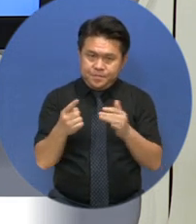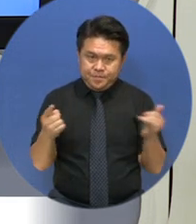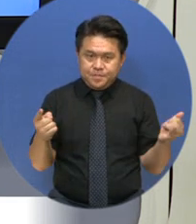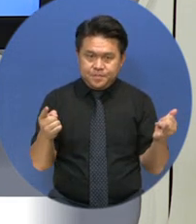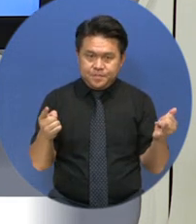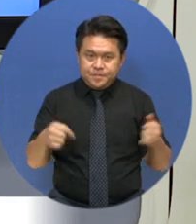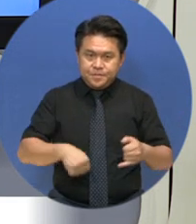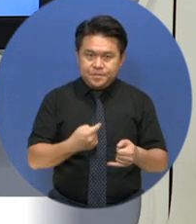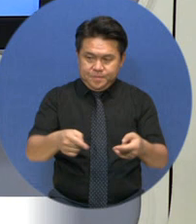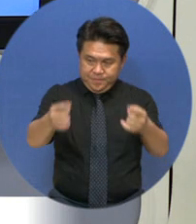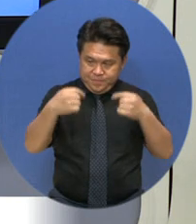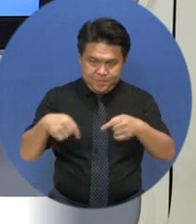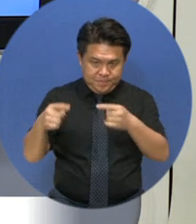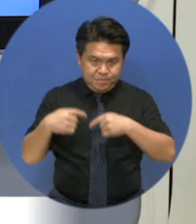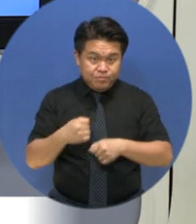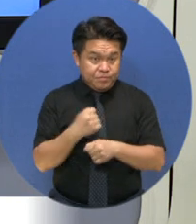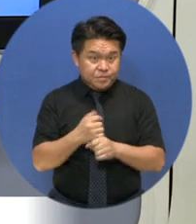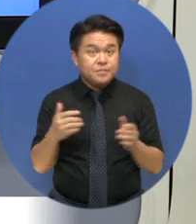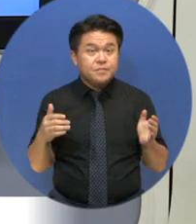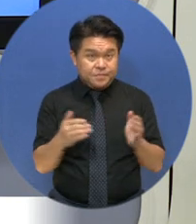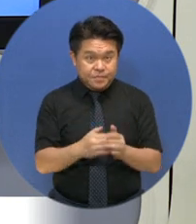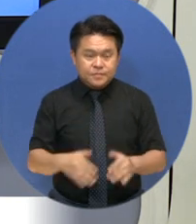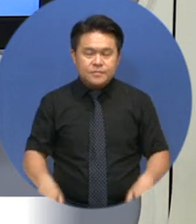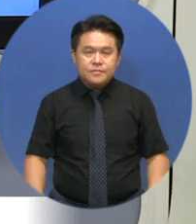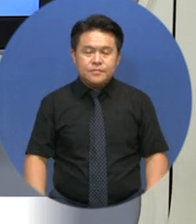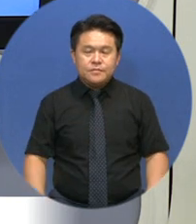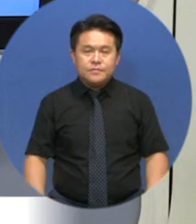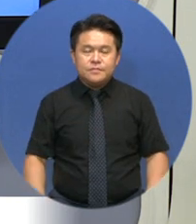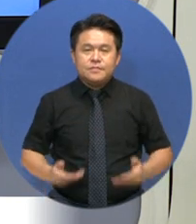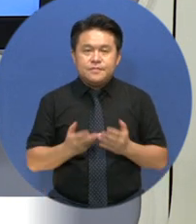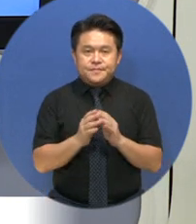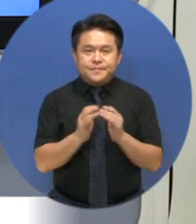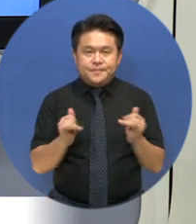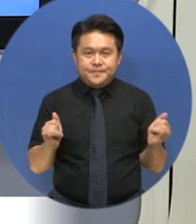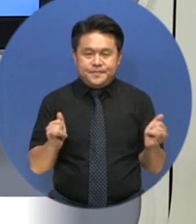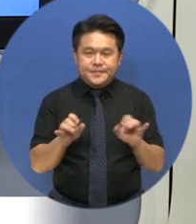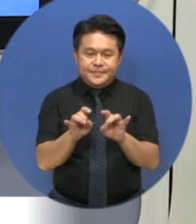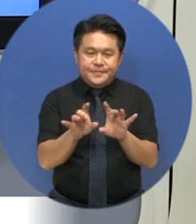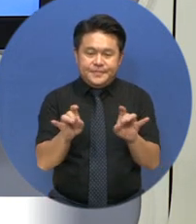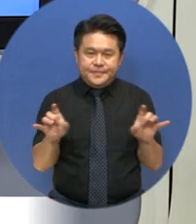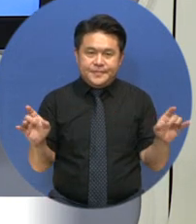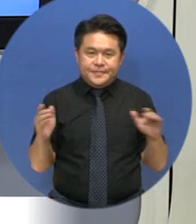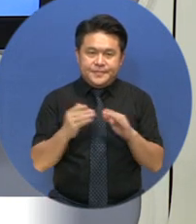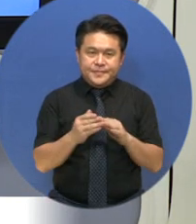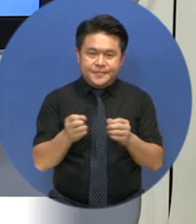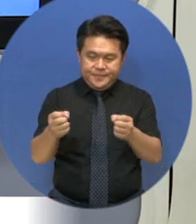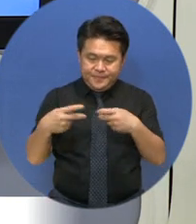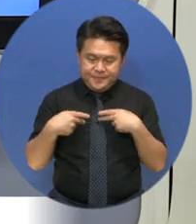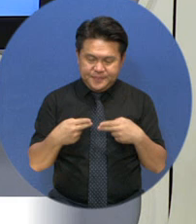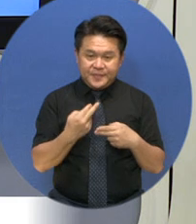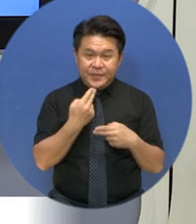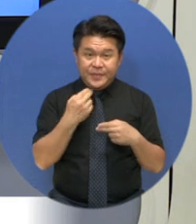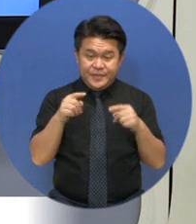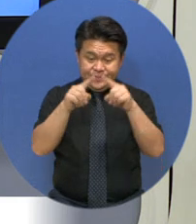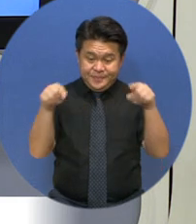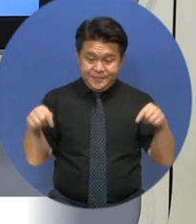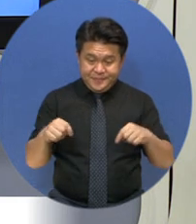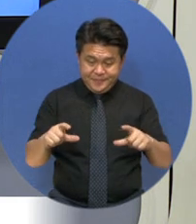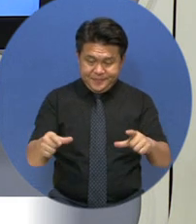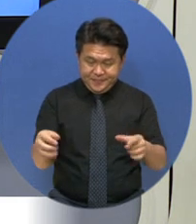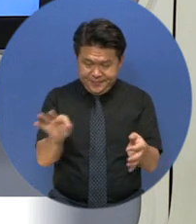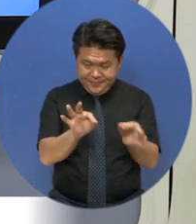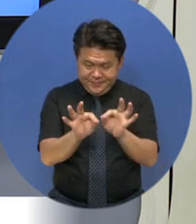자발적인 참여로 제작되었는데요 자원 봉사단 이 각자 집으로 발송 바 된 투명 마스크 키트 를